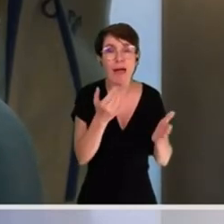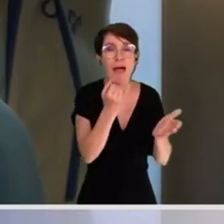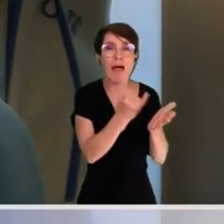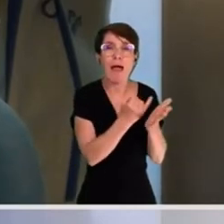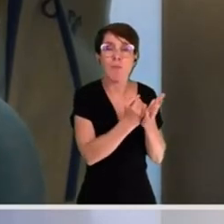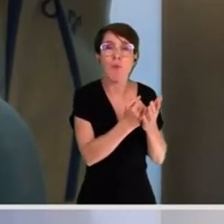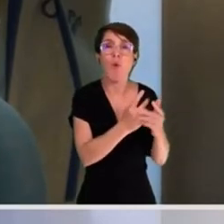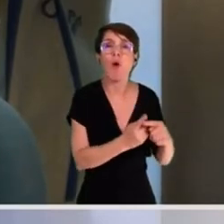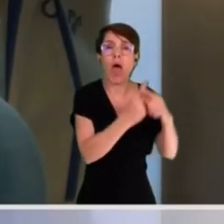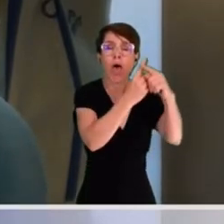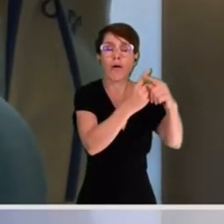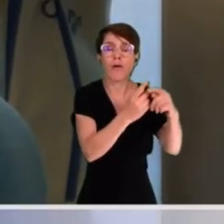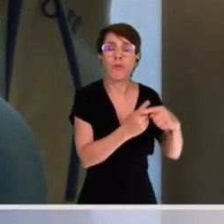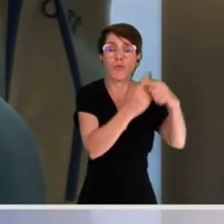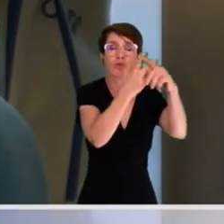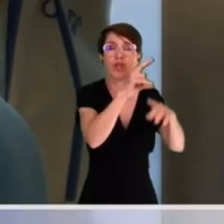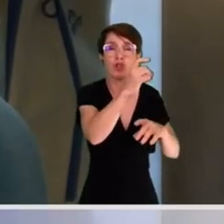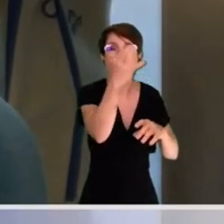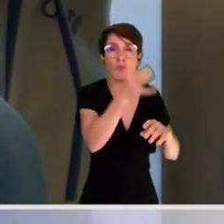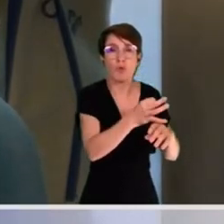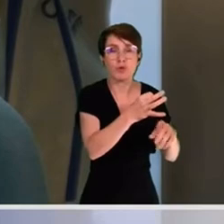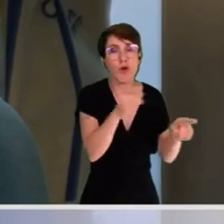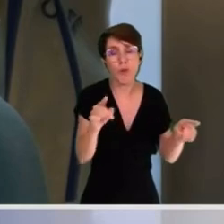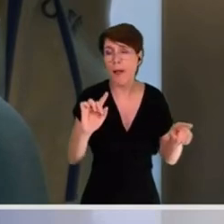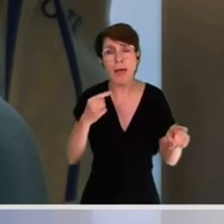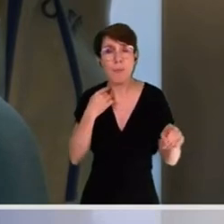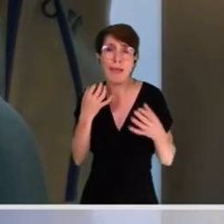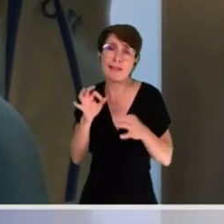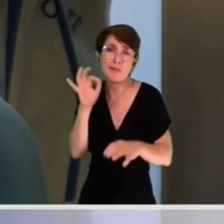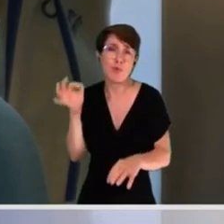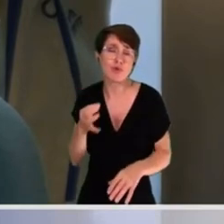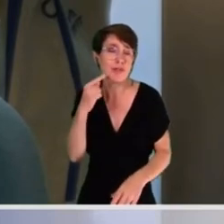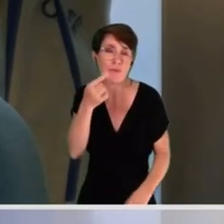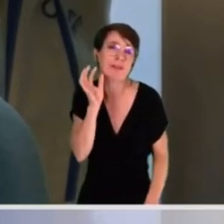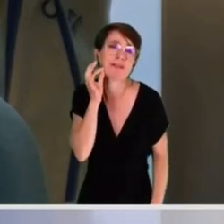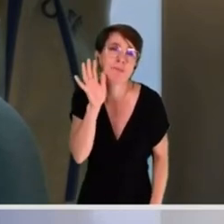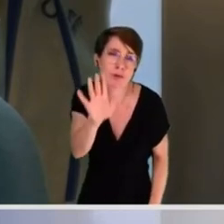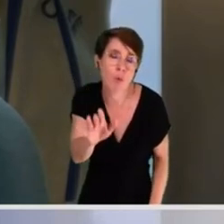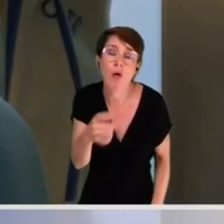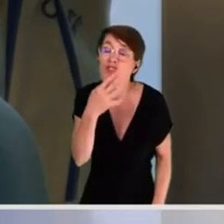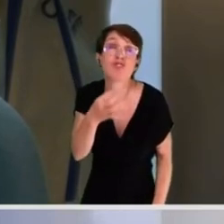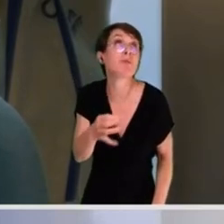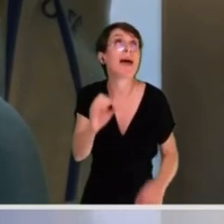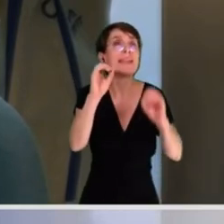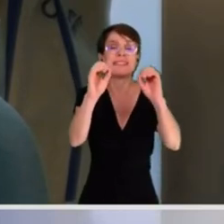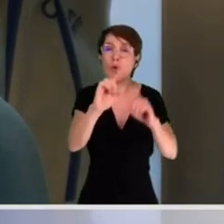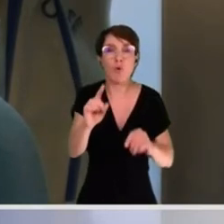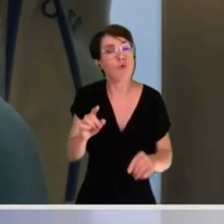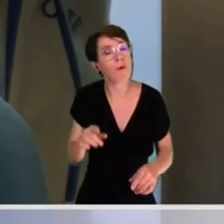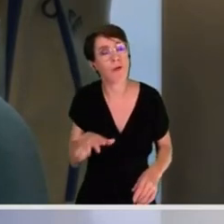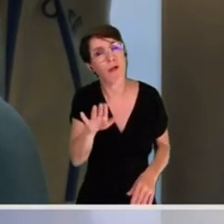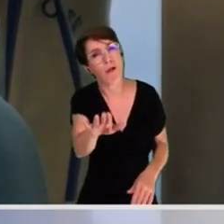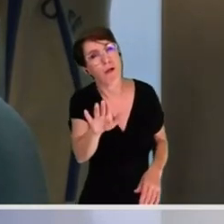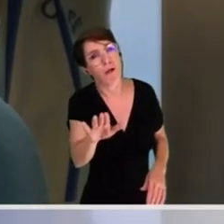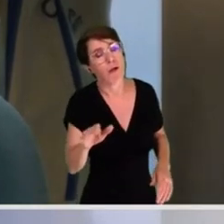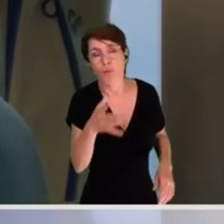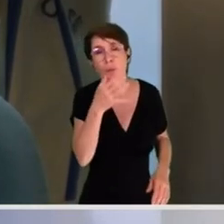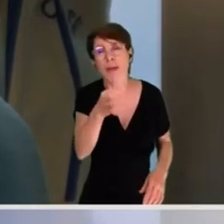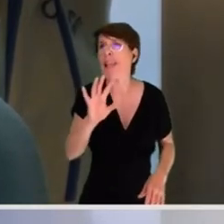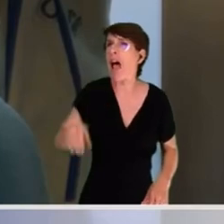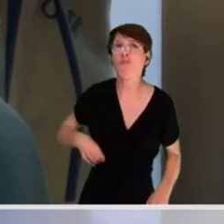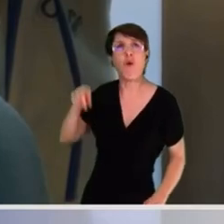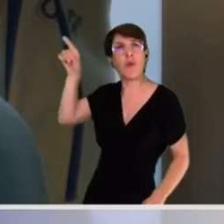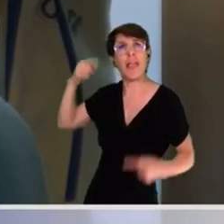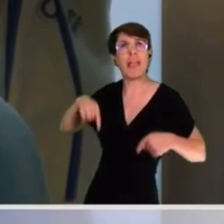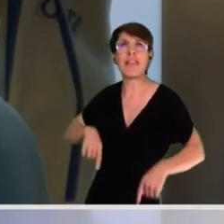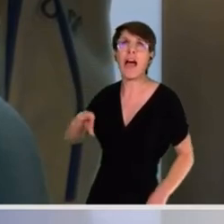annuellement. Je ne dis pas que c'est nul, mais c'est quand même marginal par rapport au projet. Donc, vous ne pouvez pas accuser